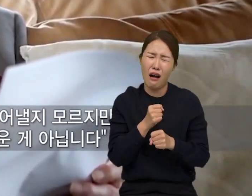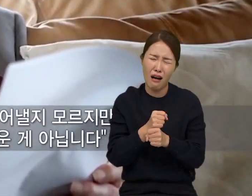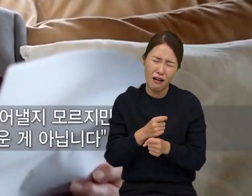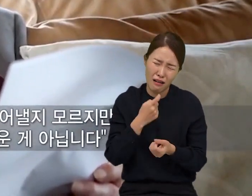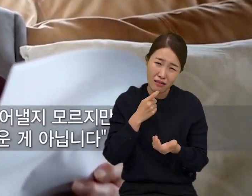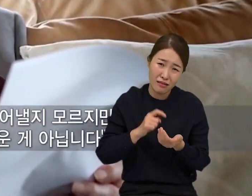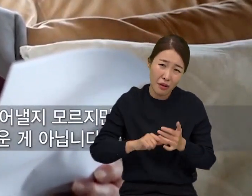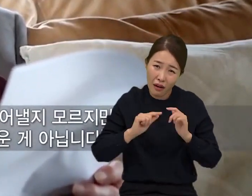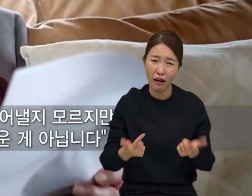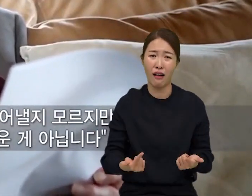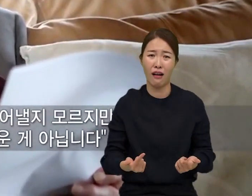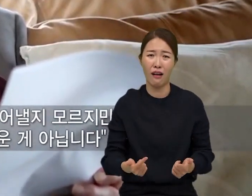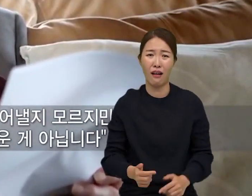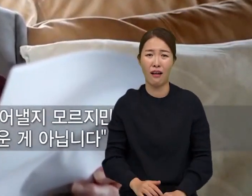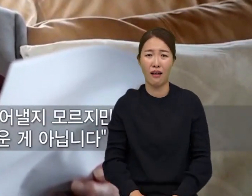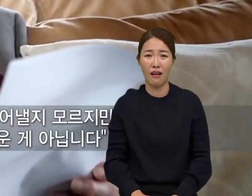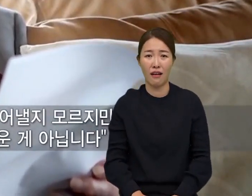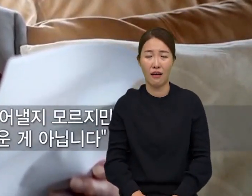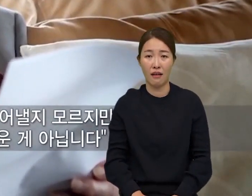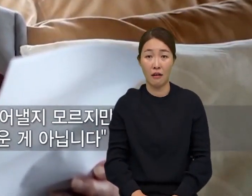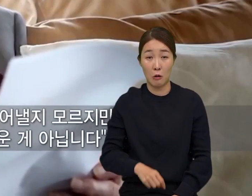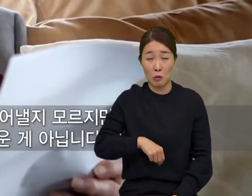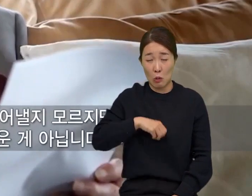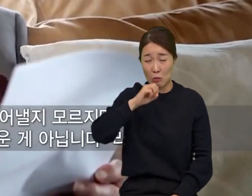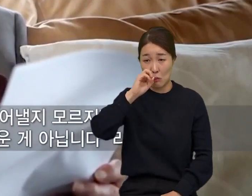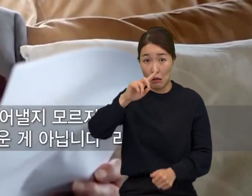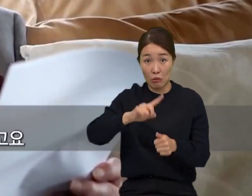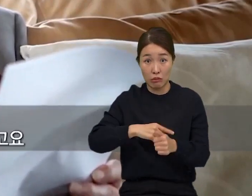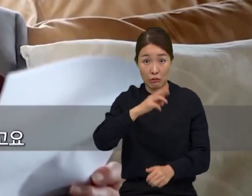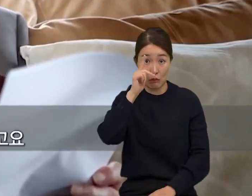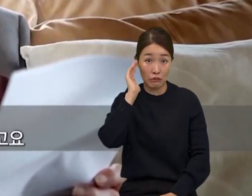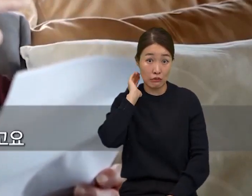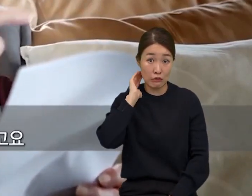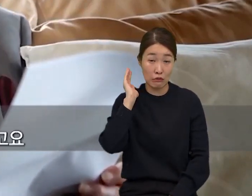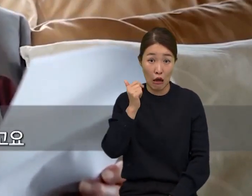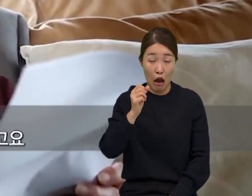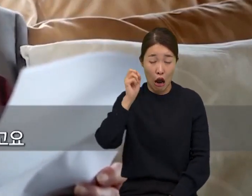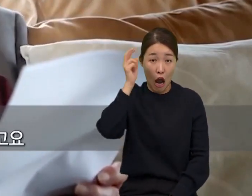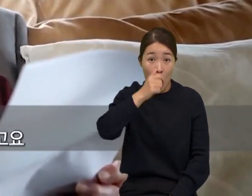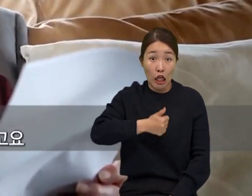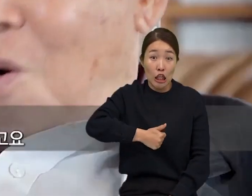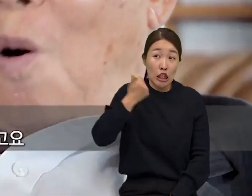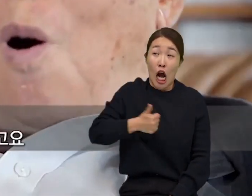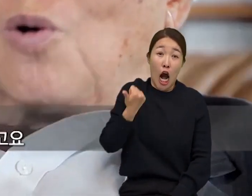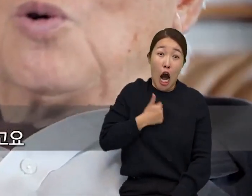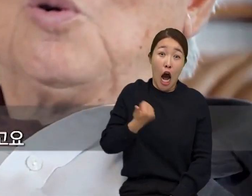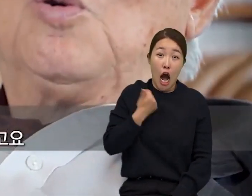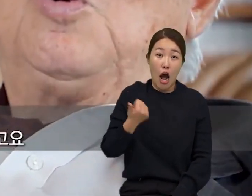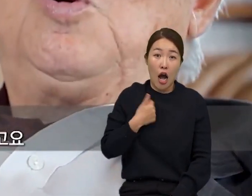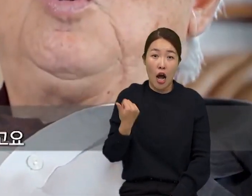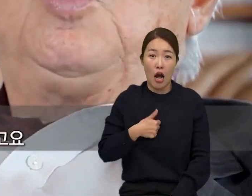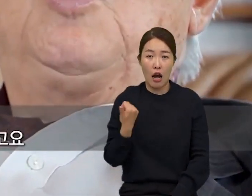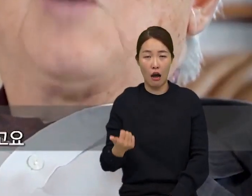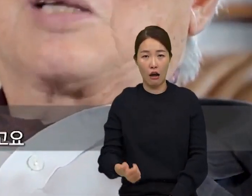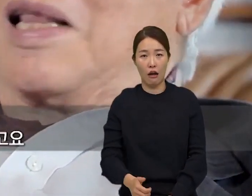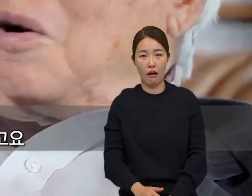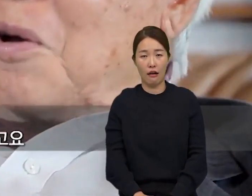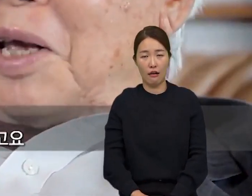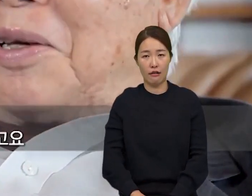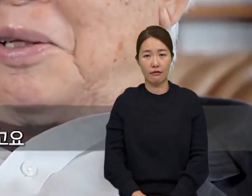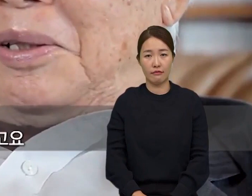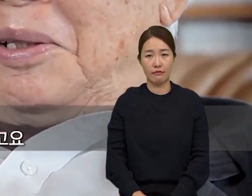발사한다라고 그런 쉬운 게 아닙니다. 뭐 솔직하니까 이렇게 이제 얘기를 하니까 그